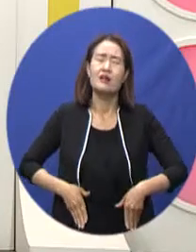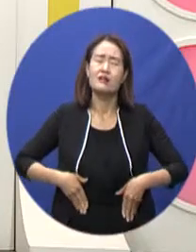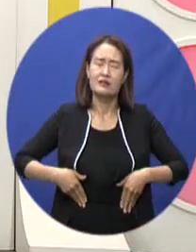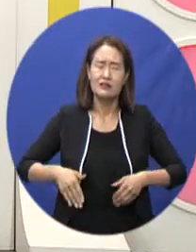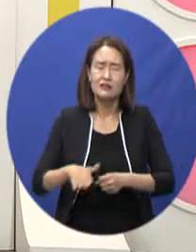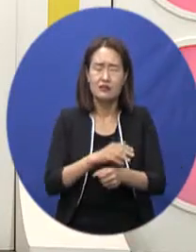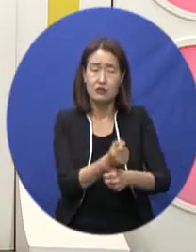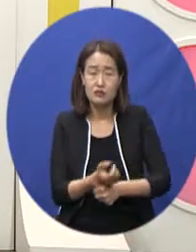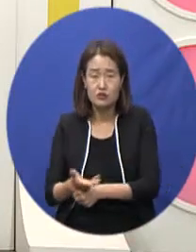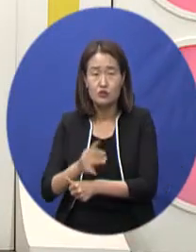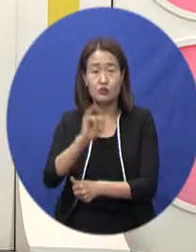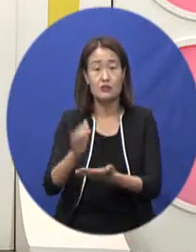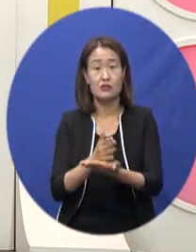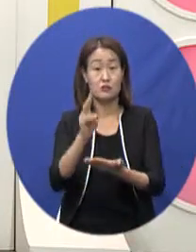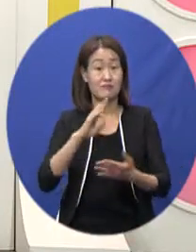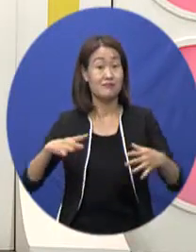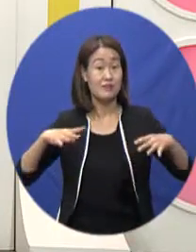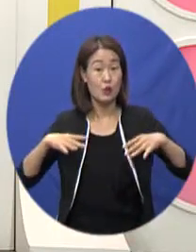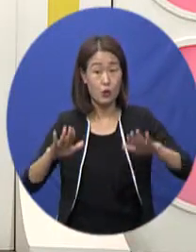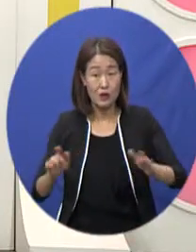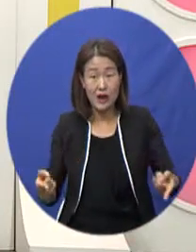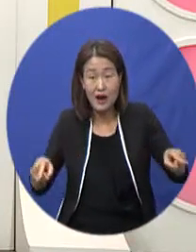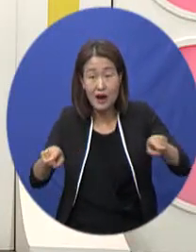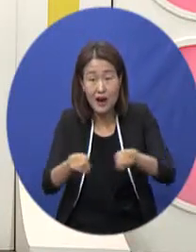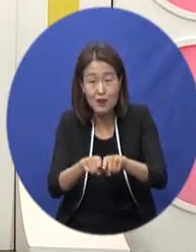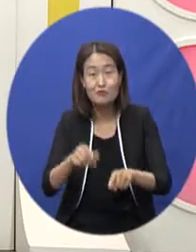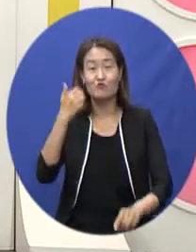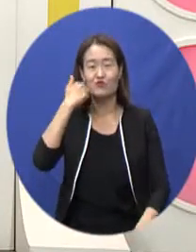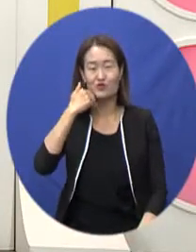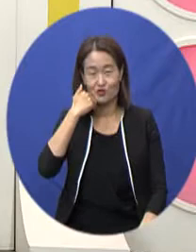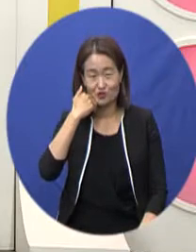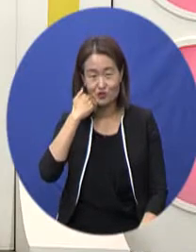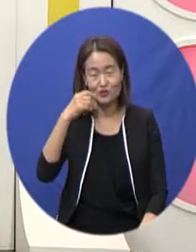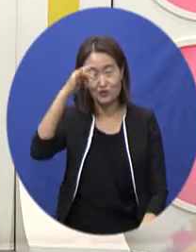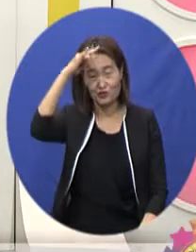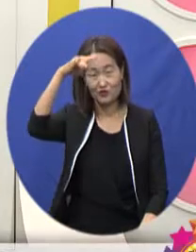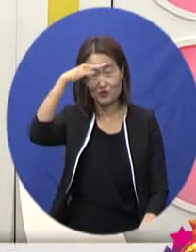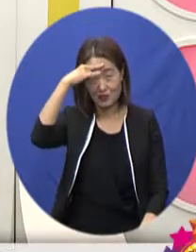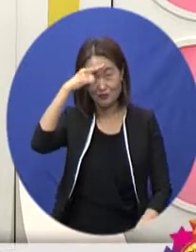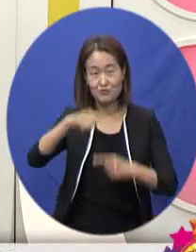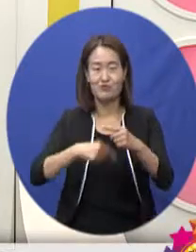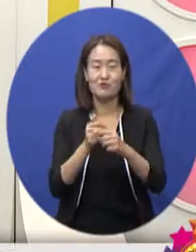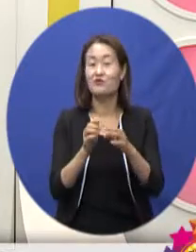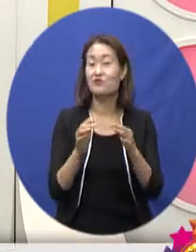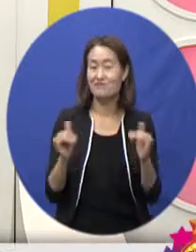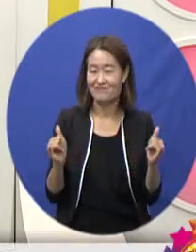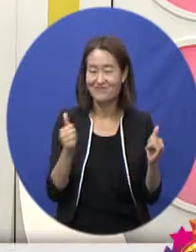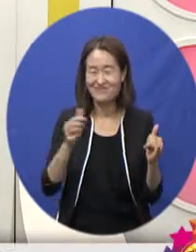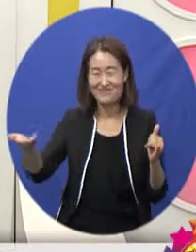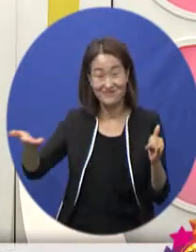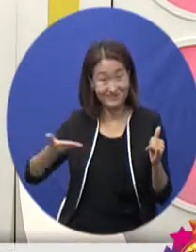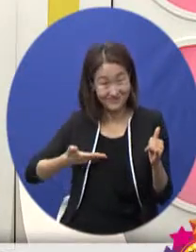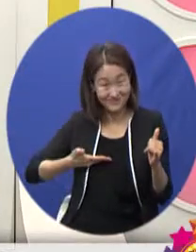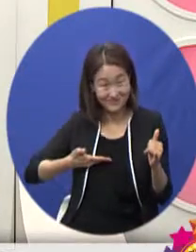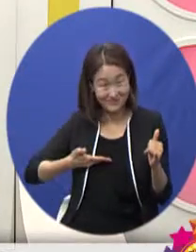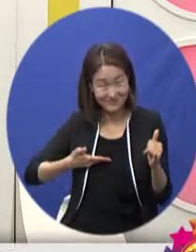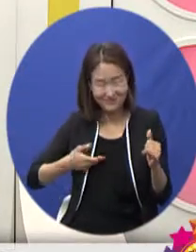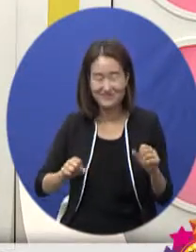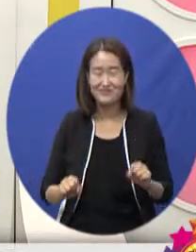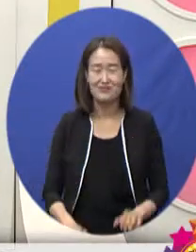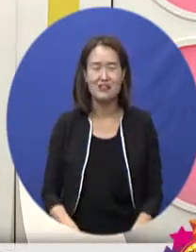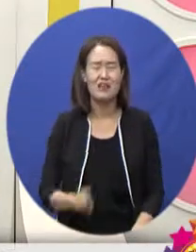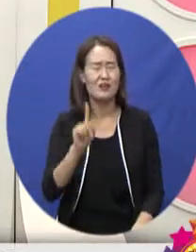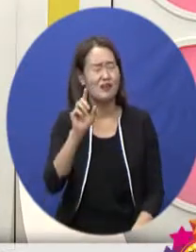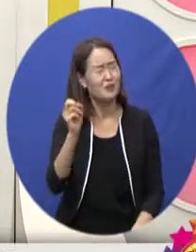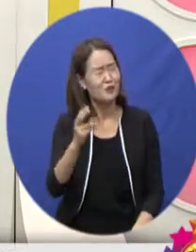전국 나눔 노래자랑. 오늘도 저희와 함께 해주실 윤남 수화 통역사님 소개해드리겠습니다.